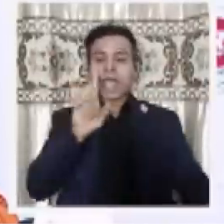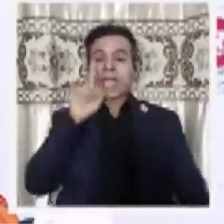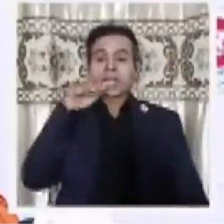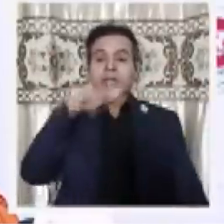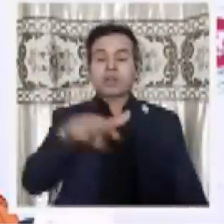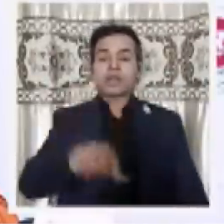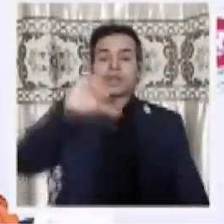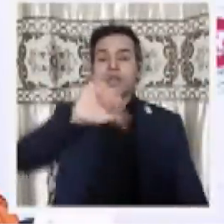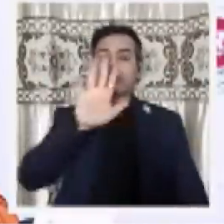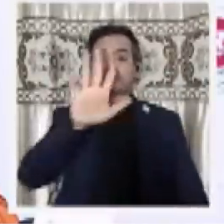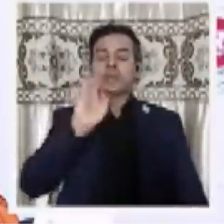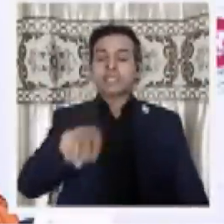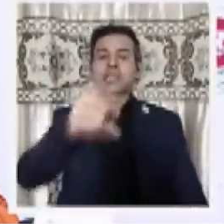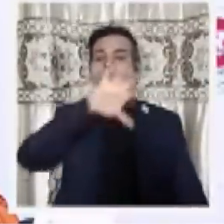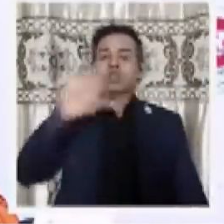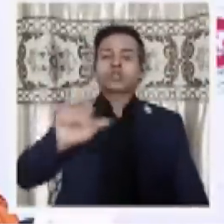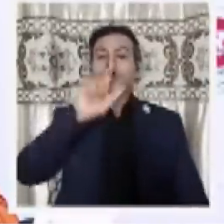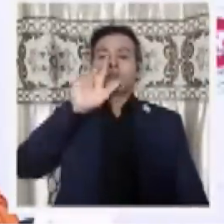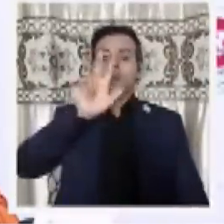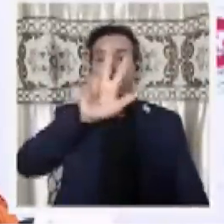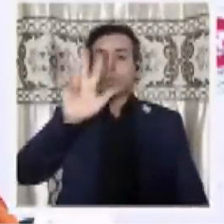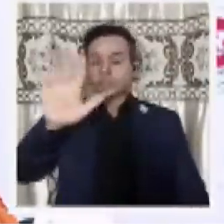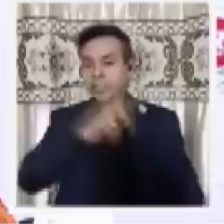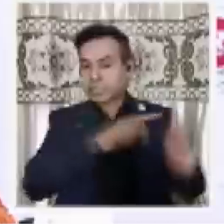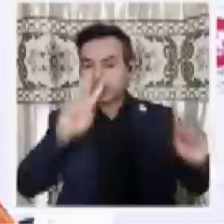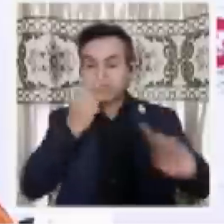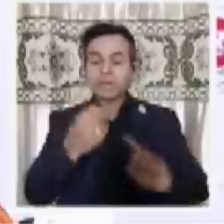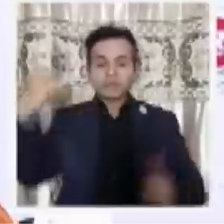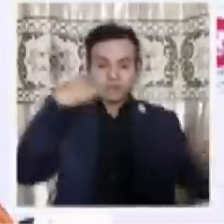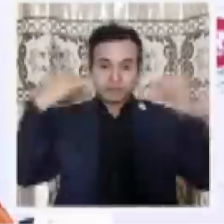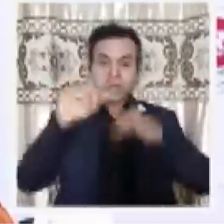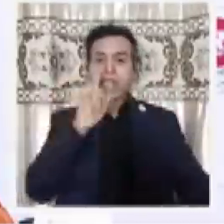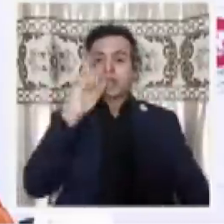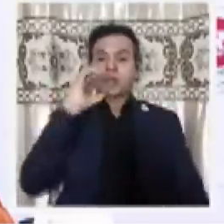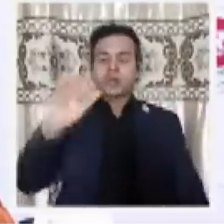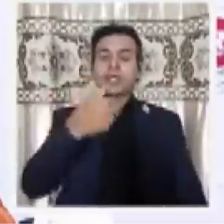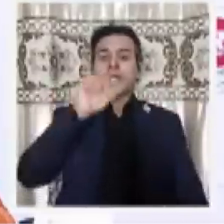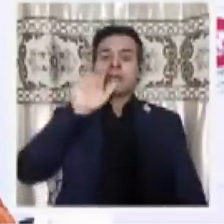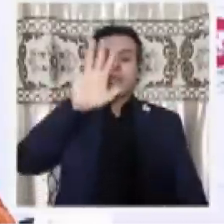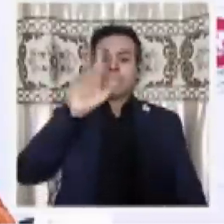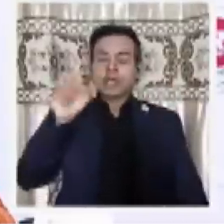1,02,481টি সূত্র কেন্দ্রীয় ওষাধাগার। 24 ঘন্টায় ফোন কল গ্রহণ করা হয়েছে